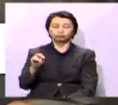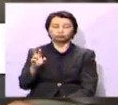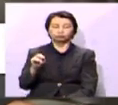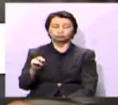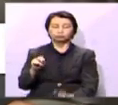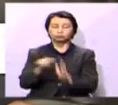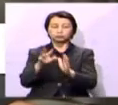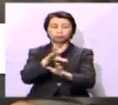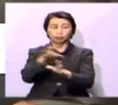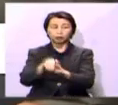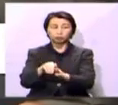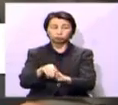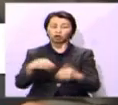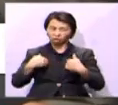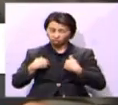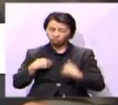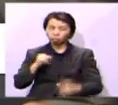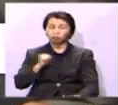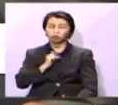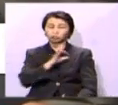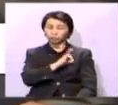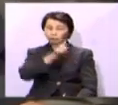Saya termasuk kaki tangan kerjaan.